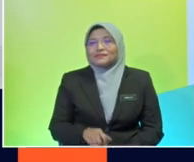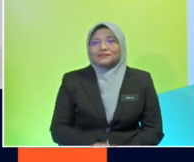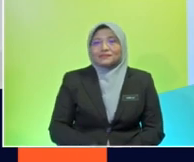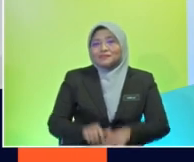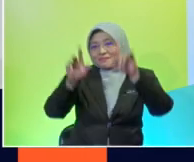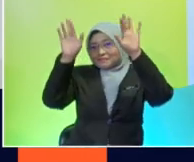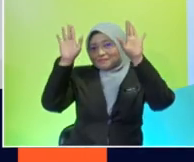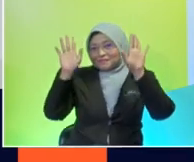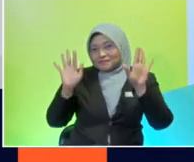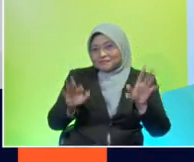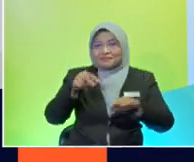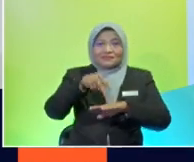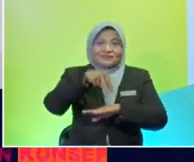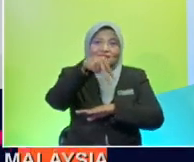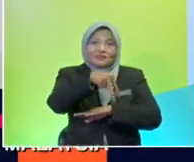hujan jatuh